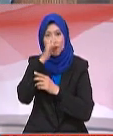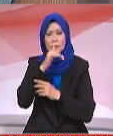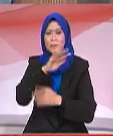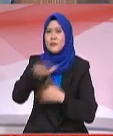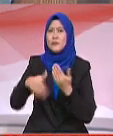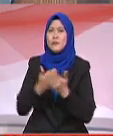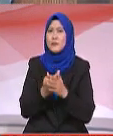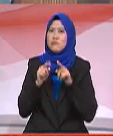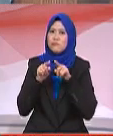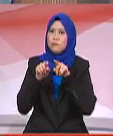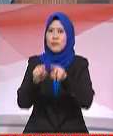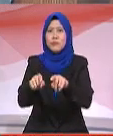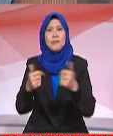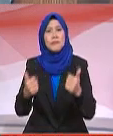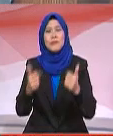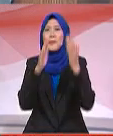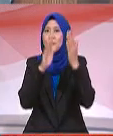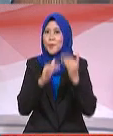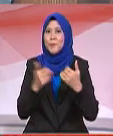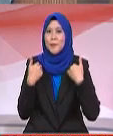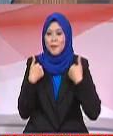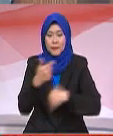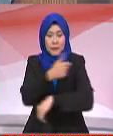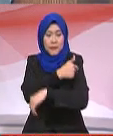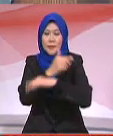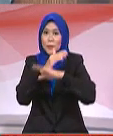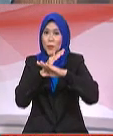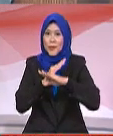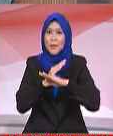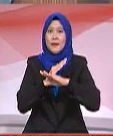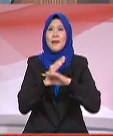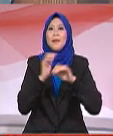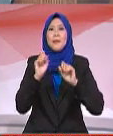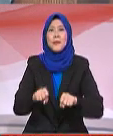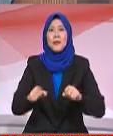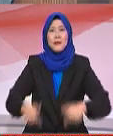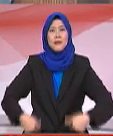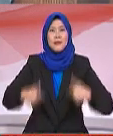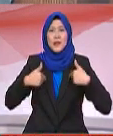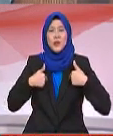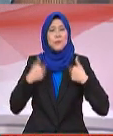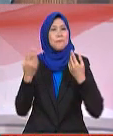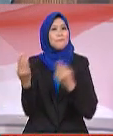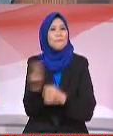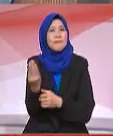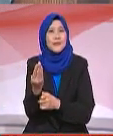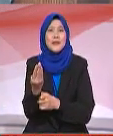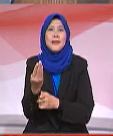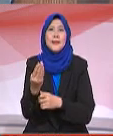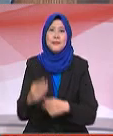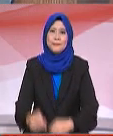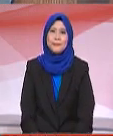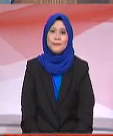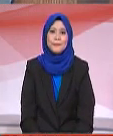mereka senada berharap dengan adanya vaksin COVID-19, kehidupan dapat kembali seperti sedia kala.